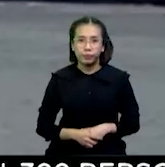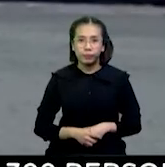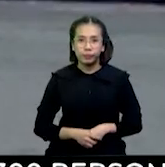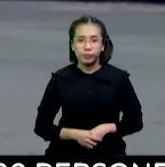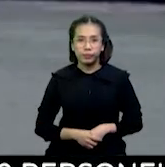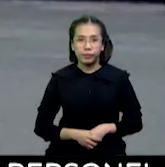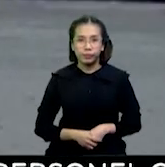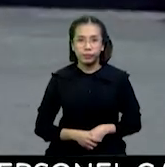Hi Ho